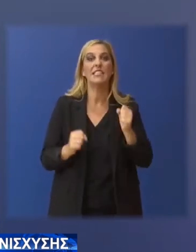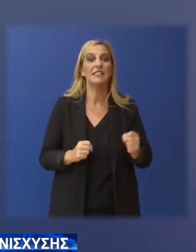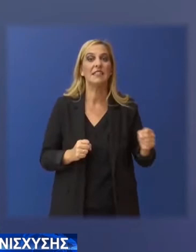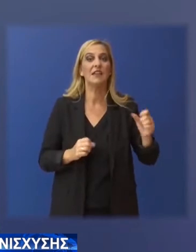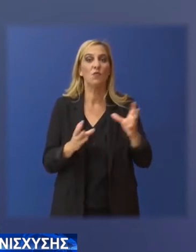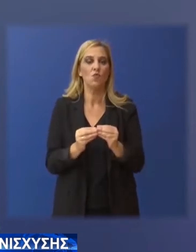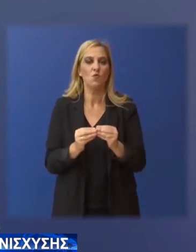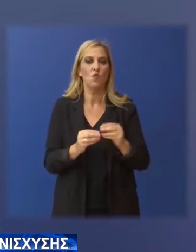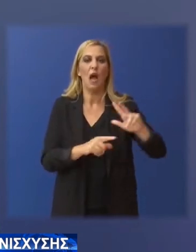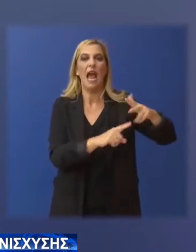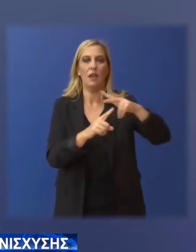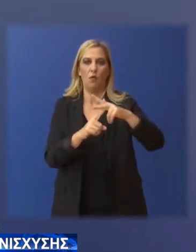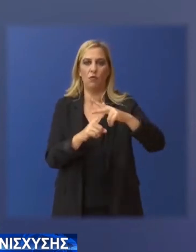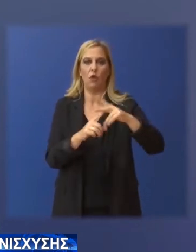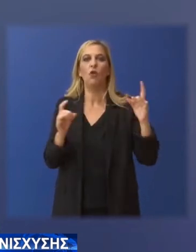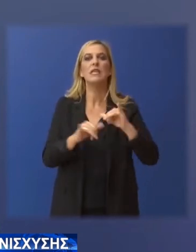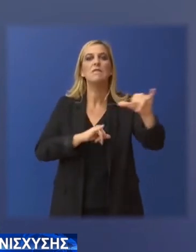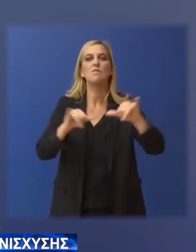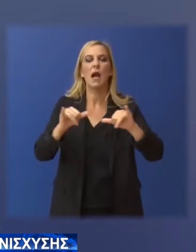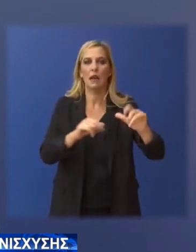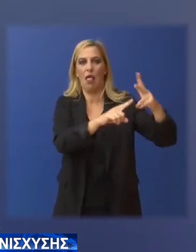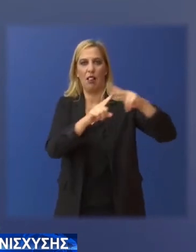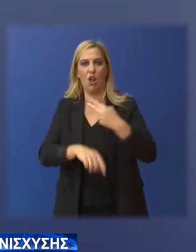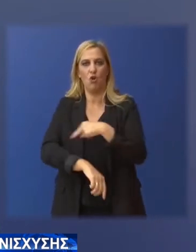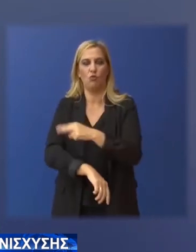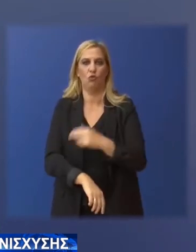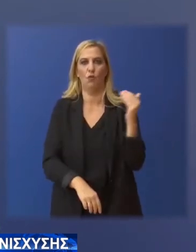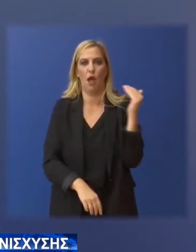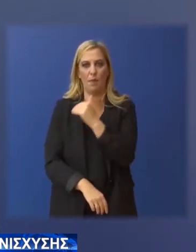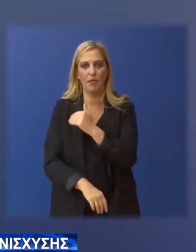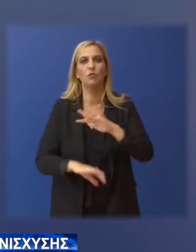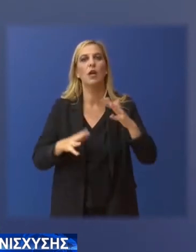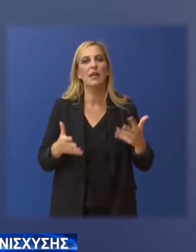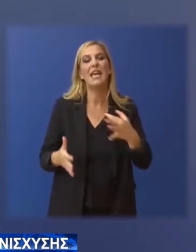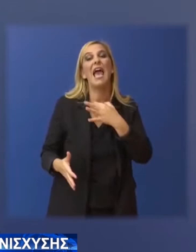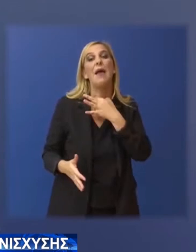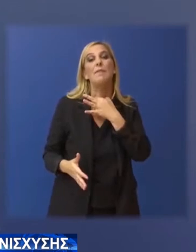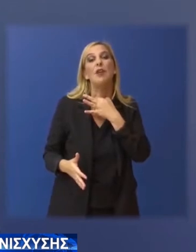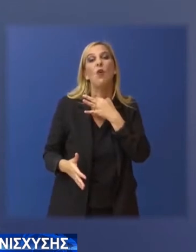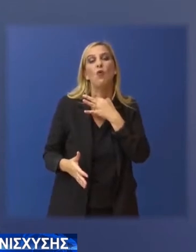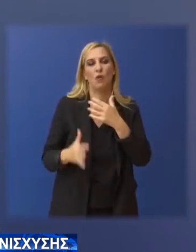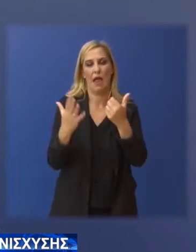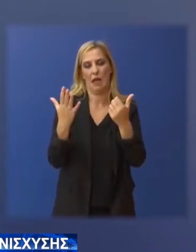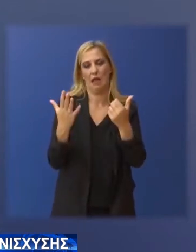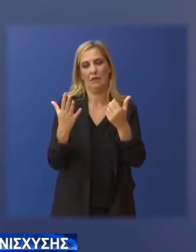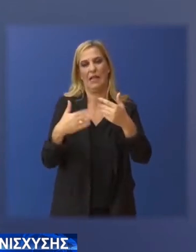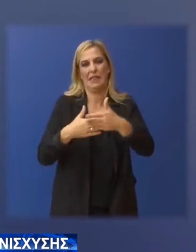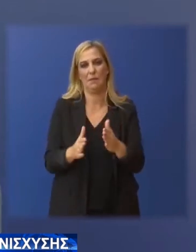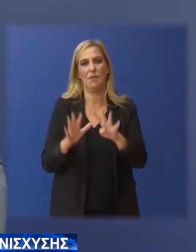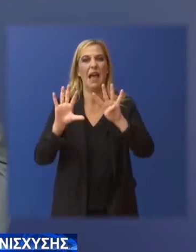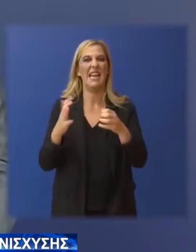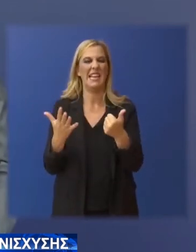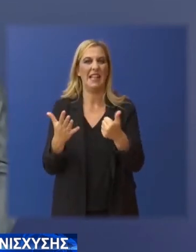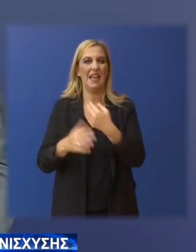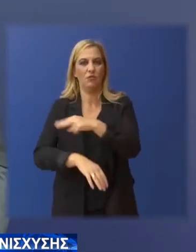τις διακομιδές από απομακρυσμένα σημεία και την αναβάθμιση με τμήματων επειγόντων περιστατικών 96 νοσοκομείων και 156